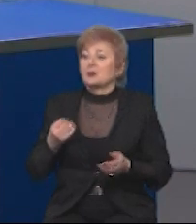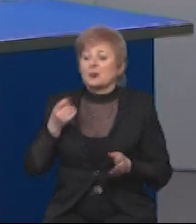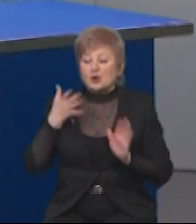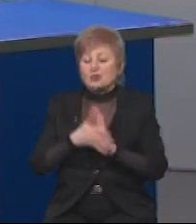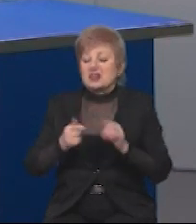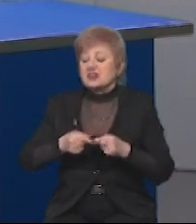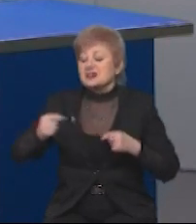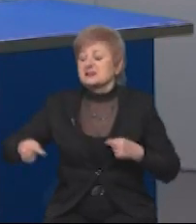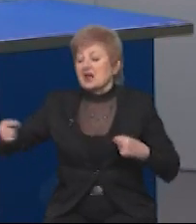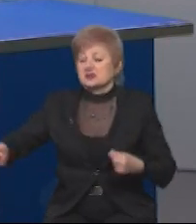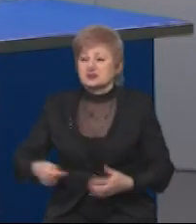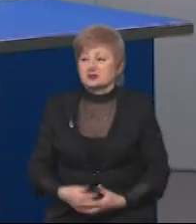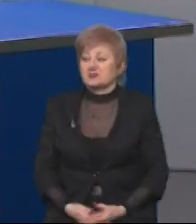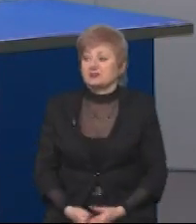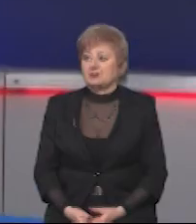друга.